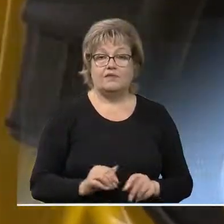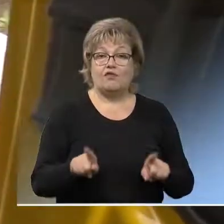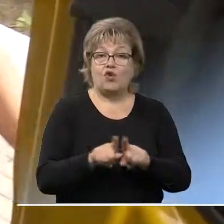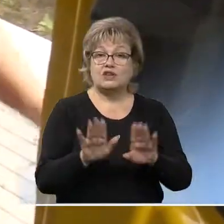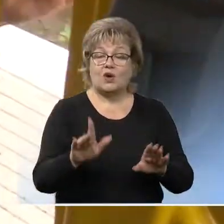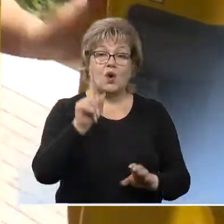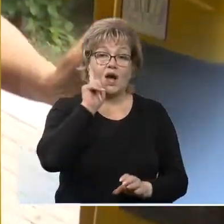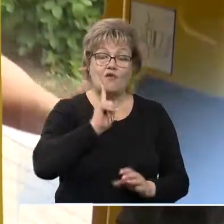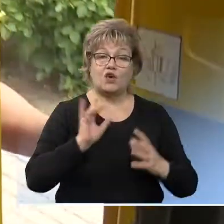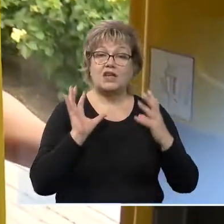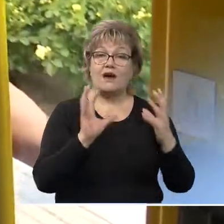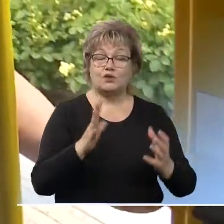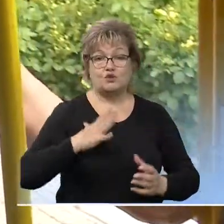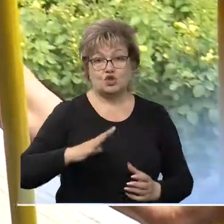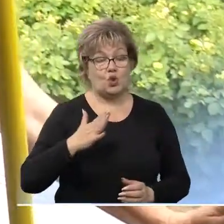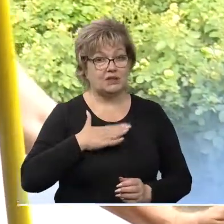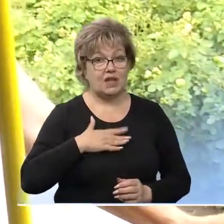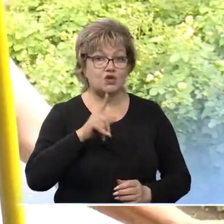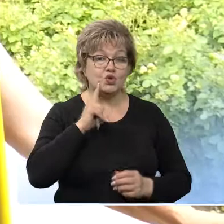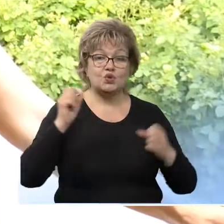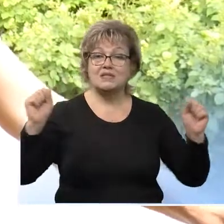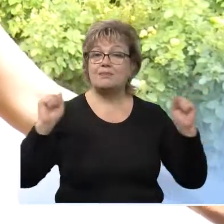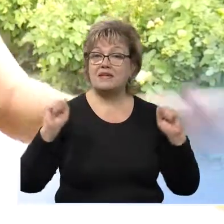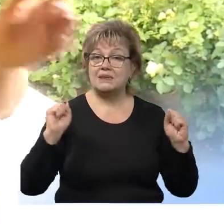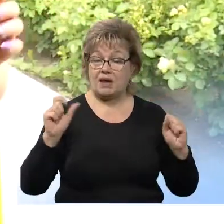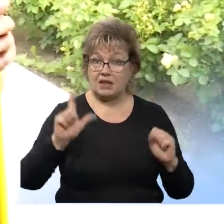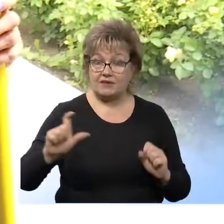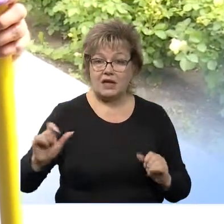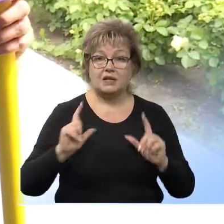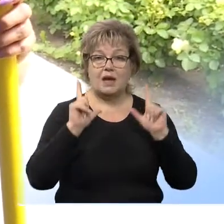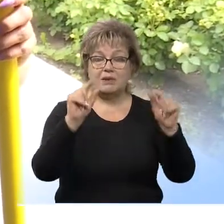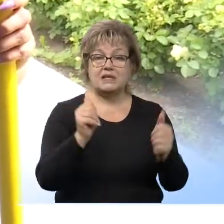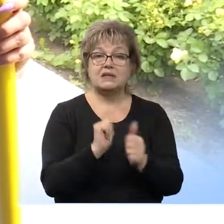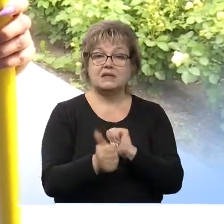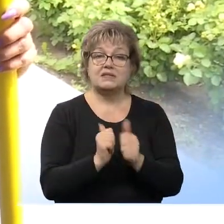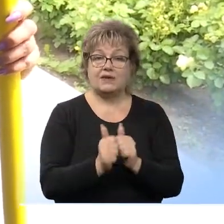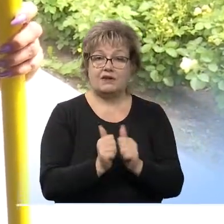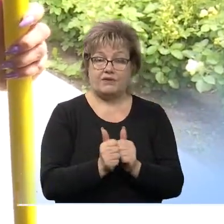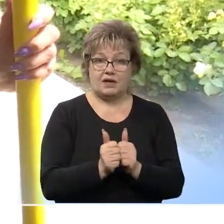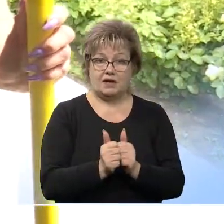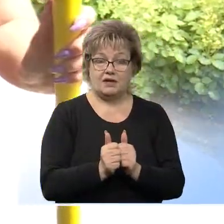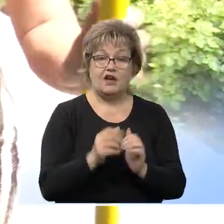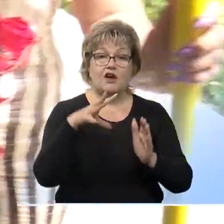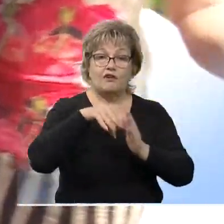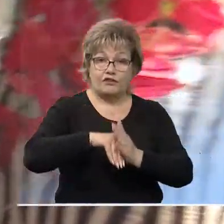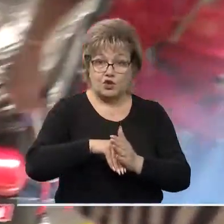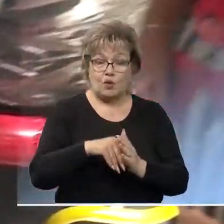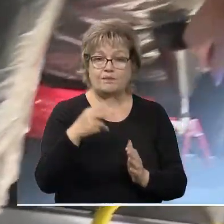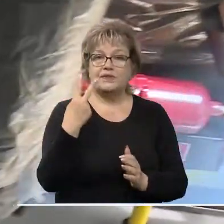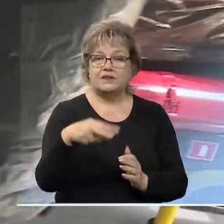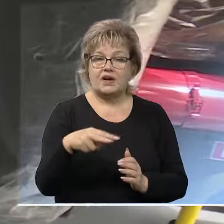Вот такой комфортный автобус ждет наших юных спортсменов для поездок на соревнования. В